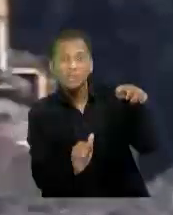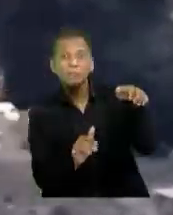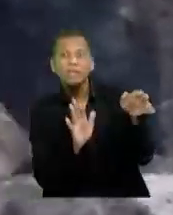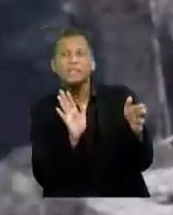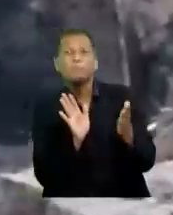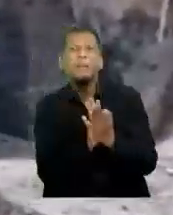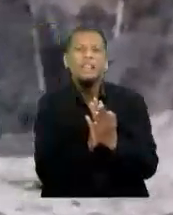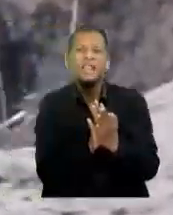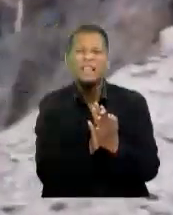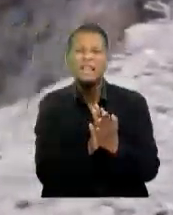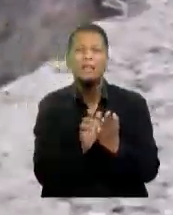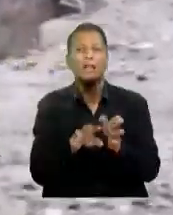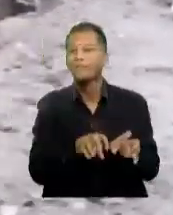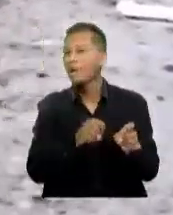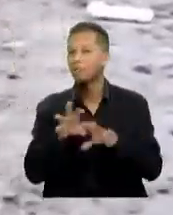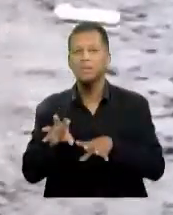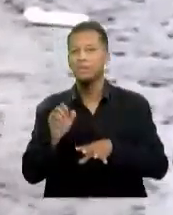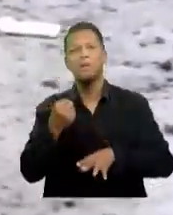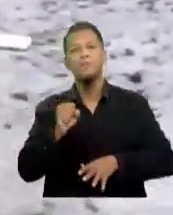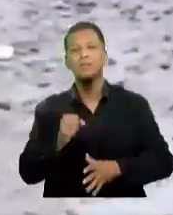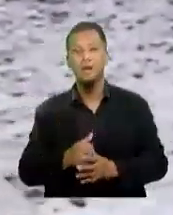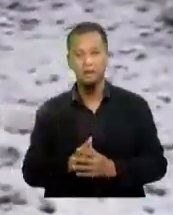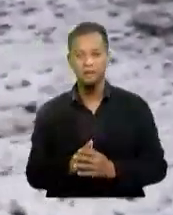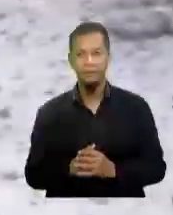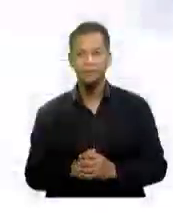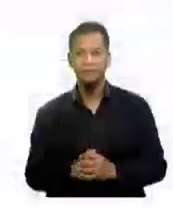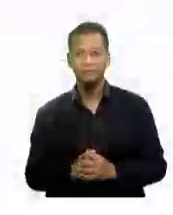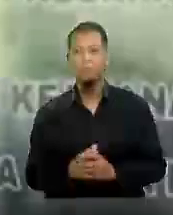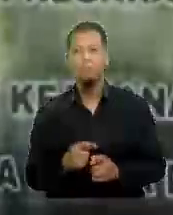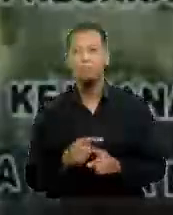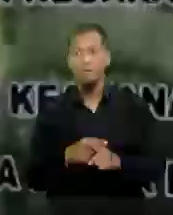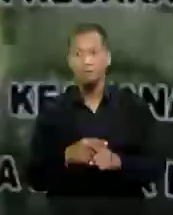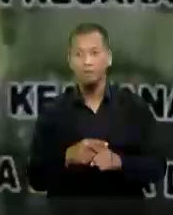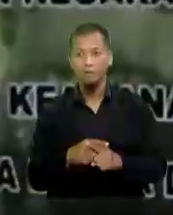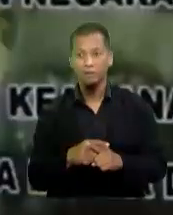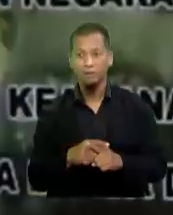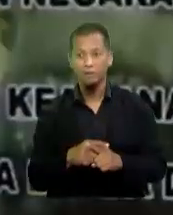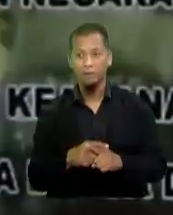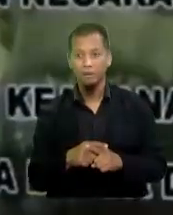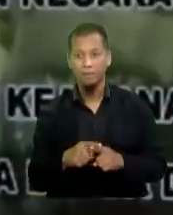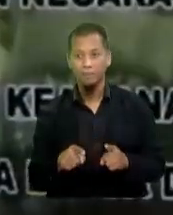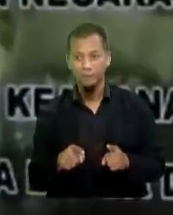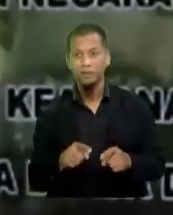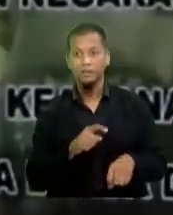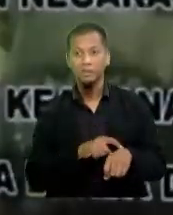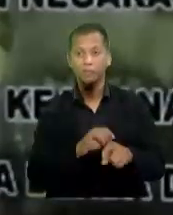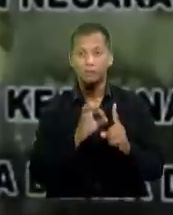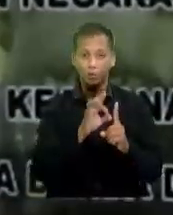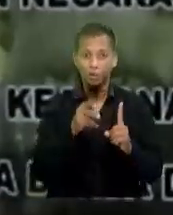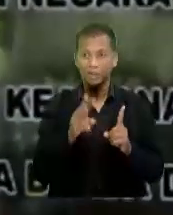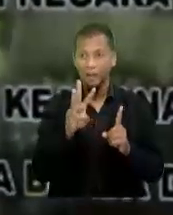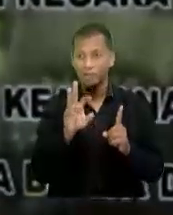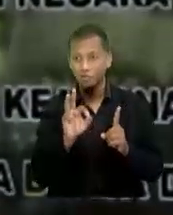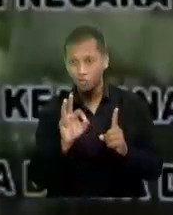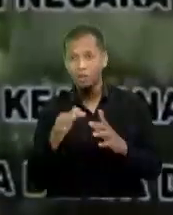Dalam kejadian ini, operator ekskavator bisa menyelamatkan diri. Pukul 10.30 telah terjadi tanah longsor